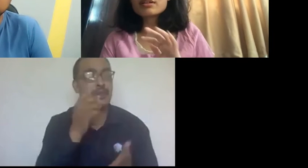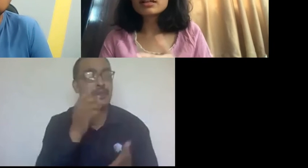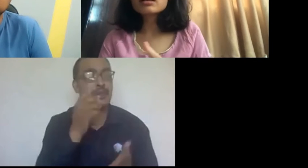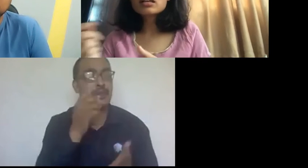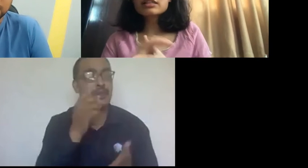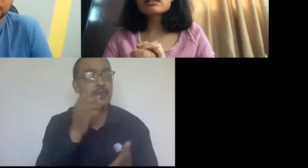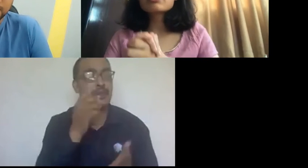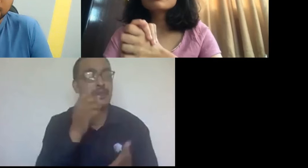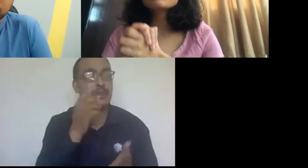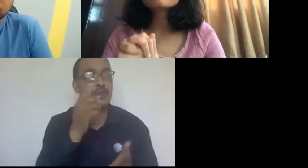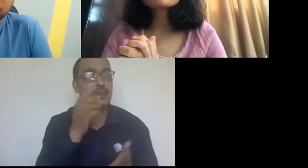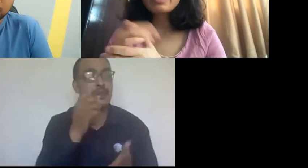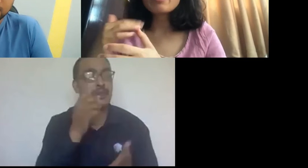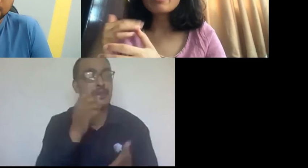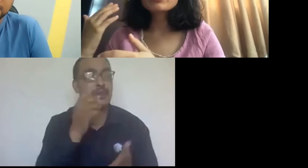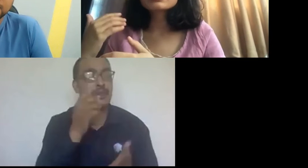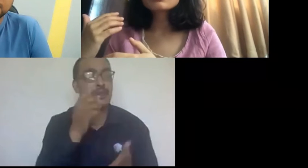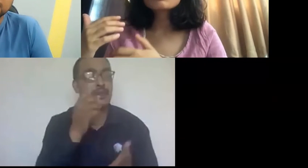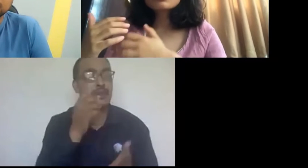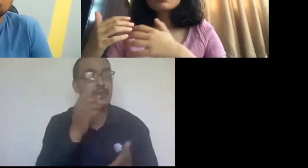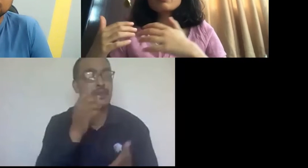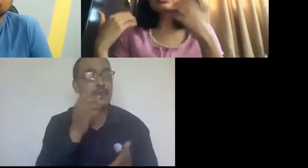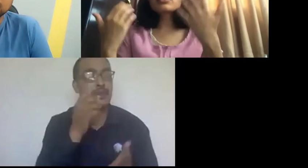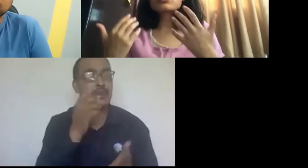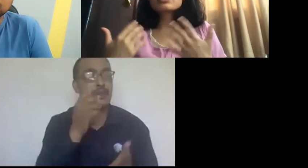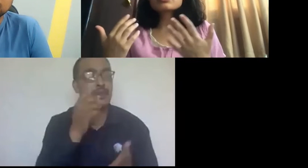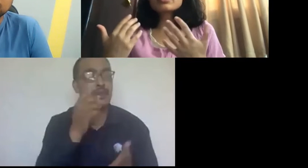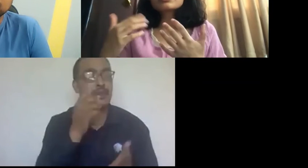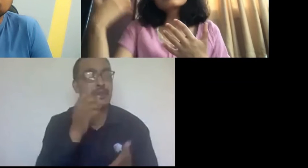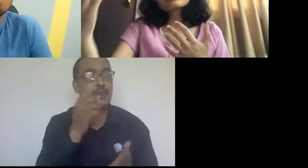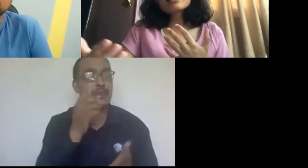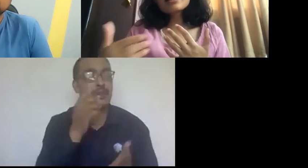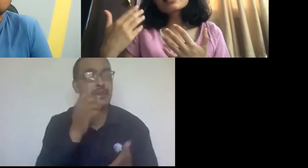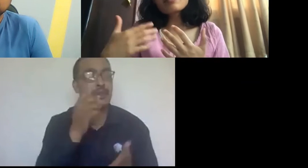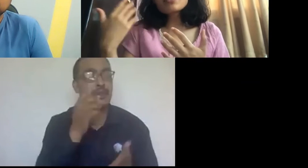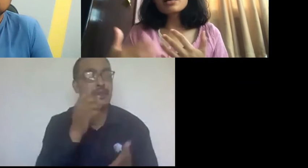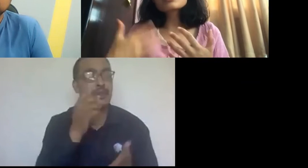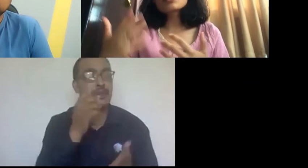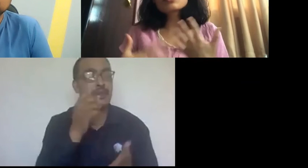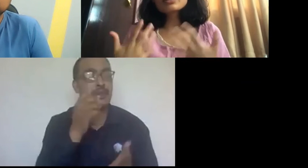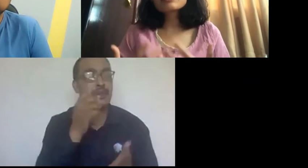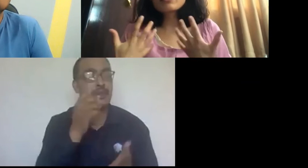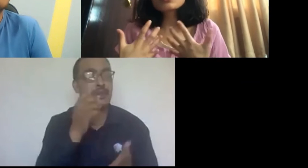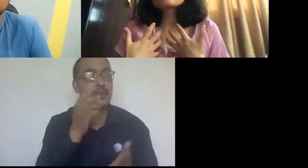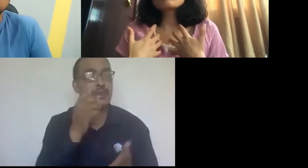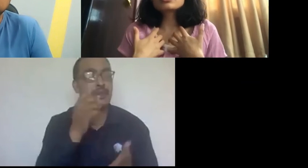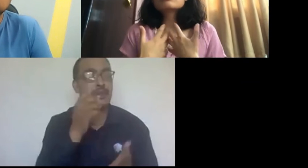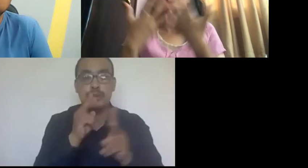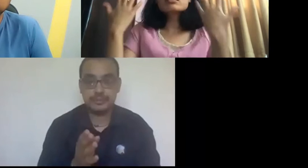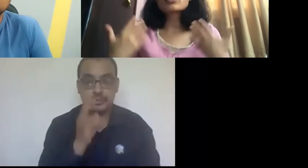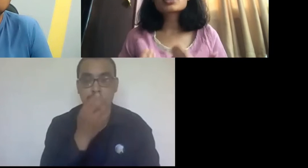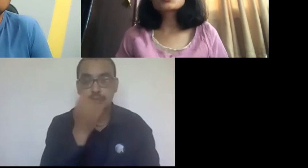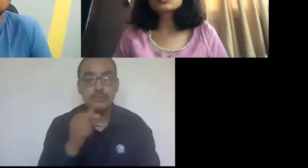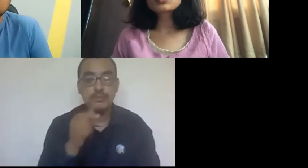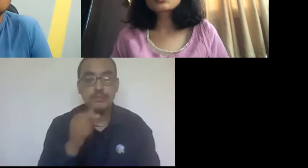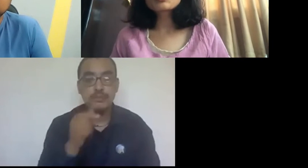हुन्छ, होइन, त्यसले गर्दा पनि एकदमै ह्याम्पर गर्छ कि अब मैले एकचोटि सोध्दा यस्तो भयो भने नेक्स्ट टाइमबाट उहाँलाई सोध्नु पनि कस्तो हुन्छ नि दुई तिन